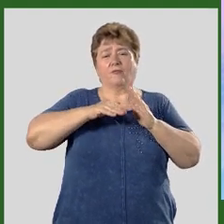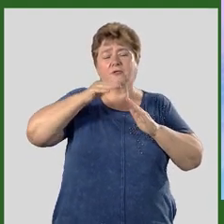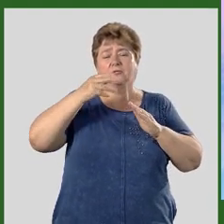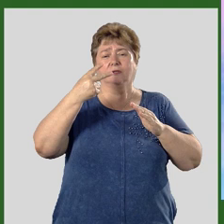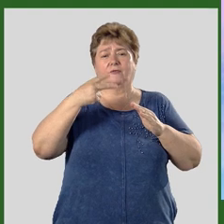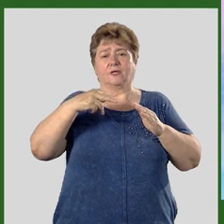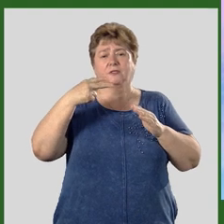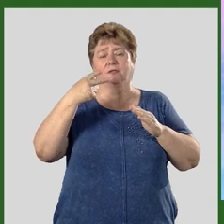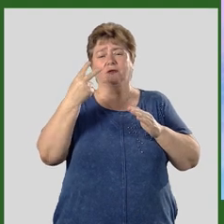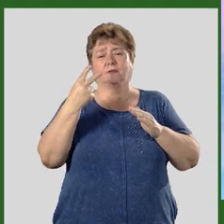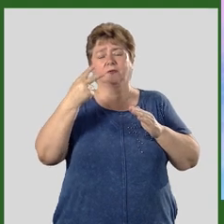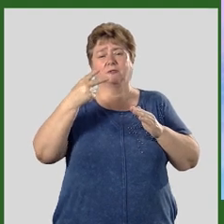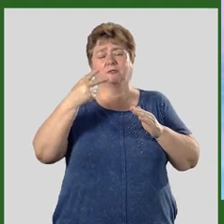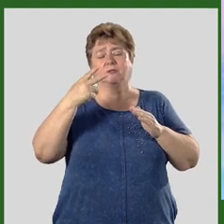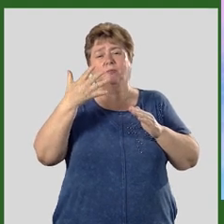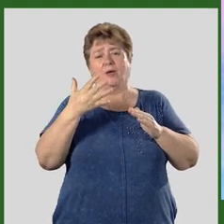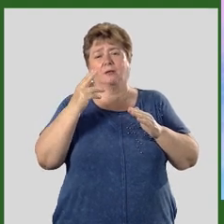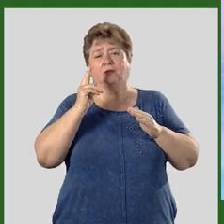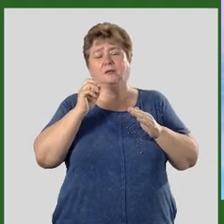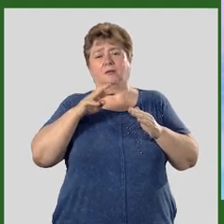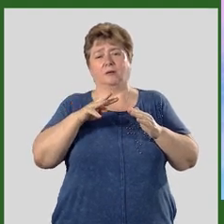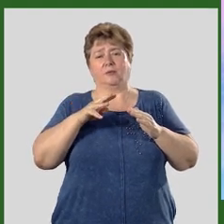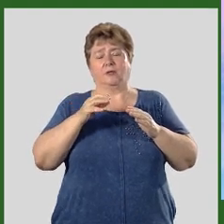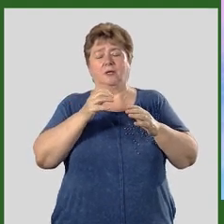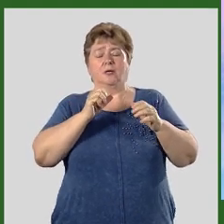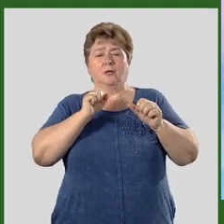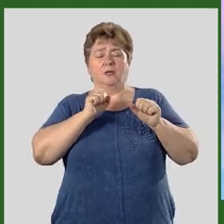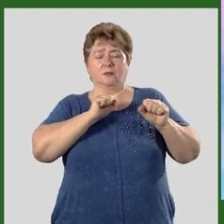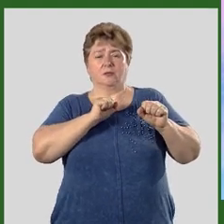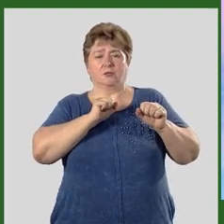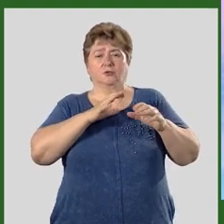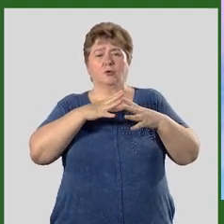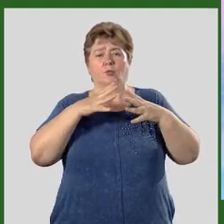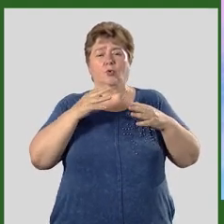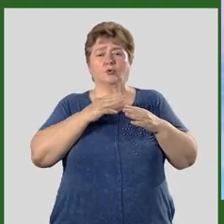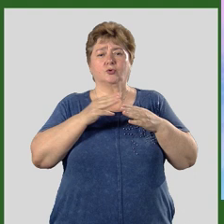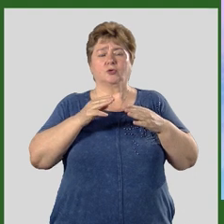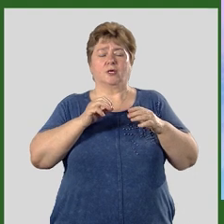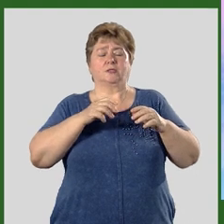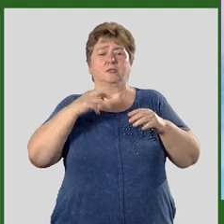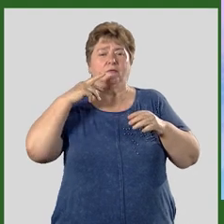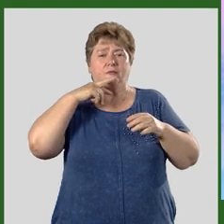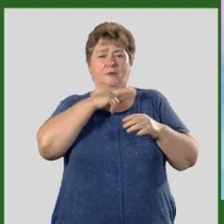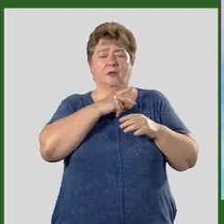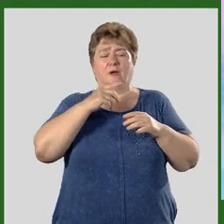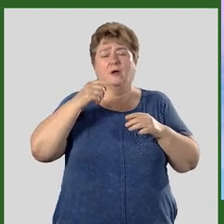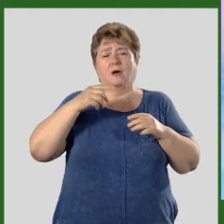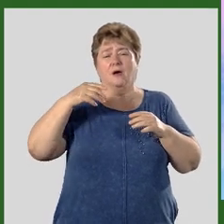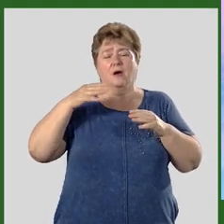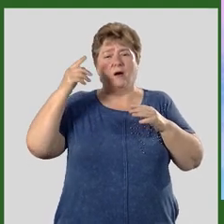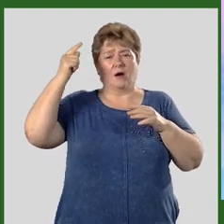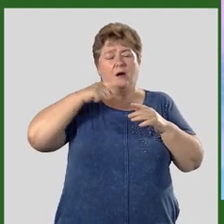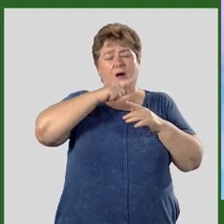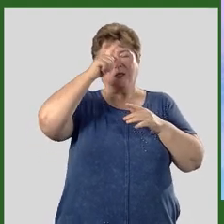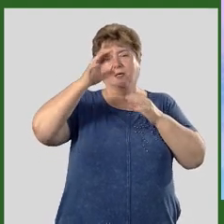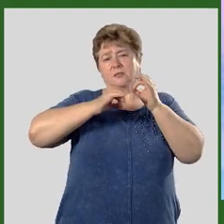высоте 20-25 километров, задерживает большую часть вредных космических